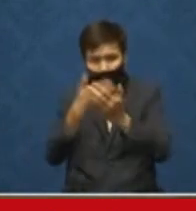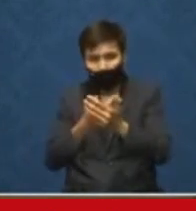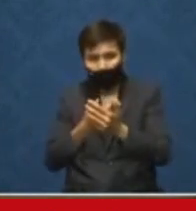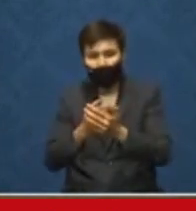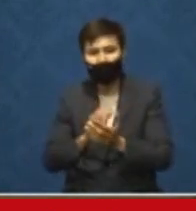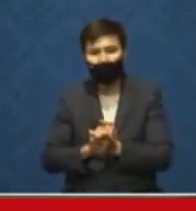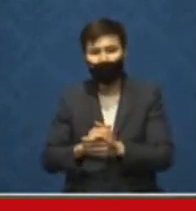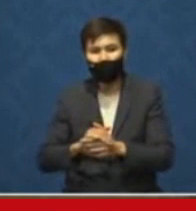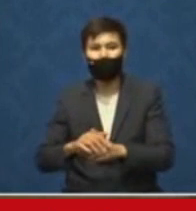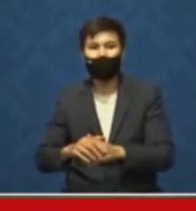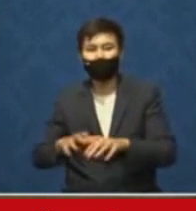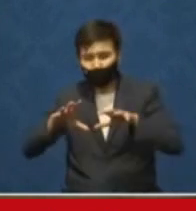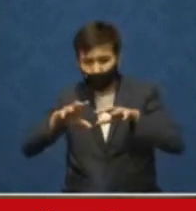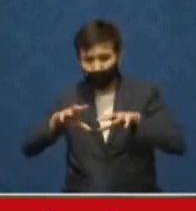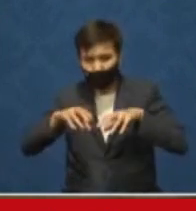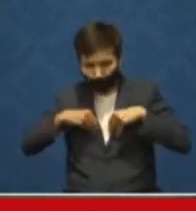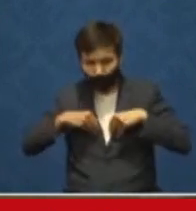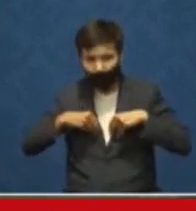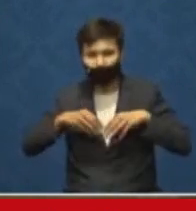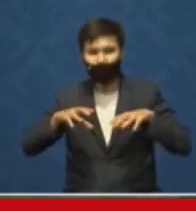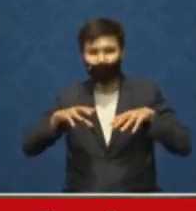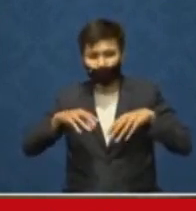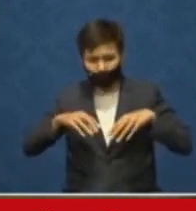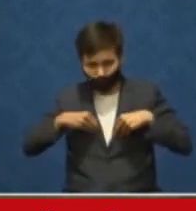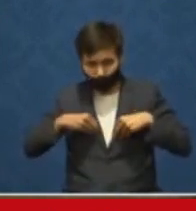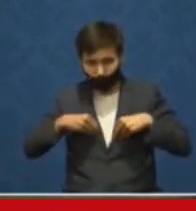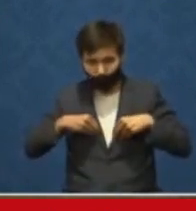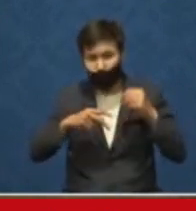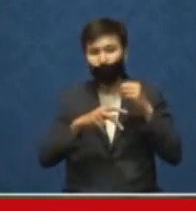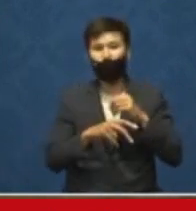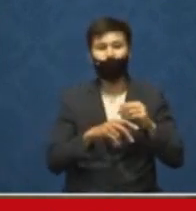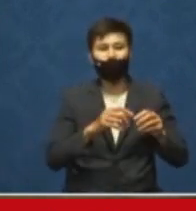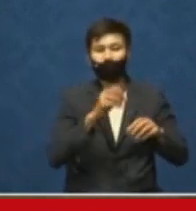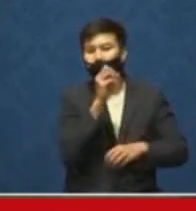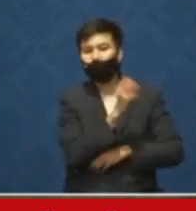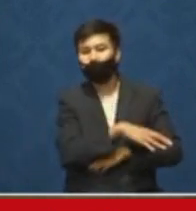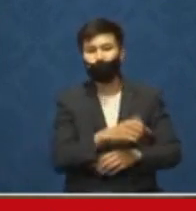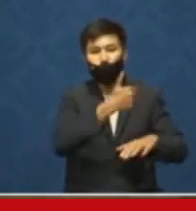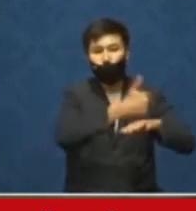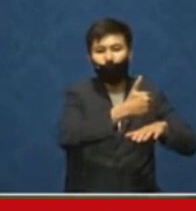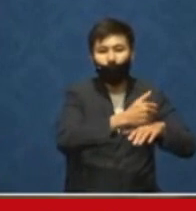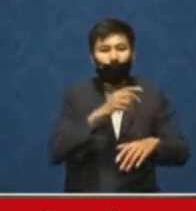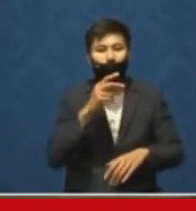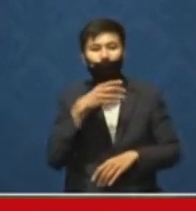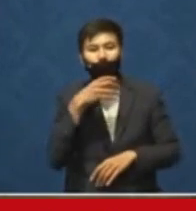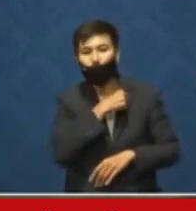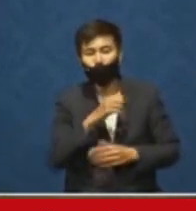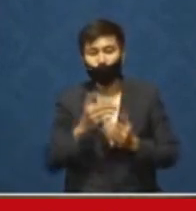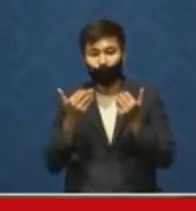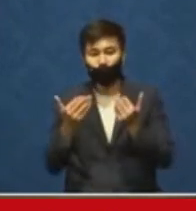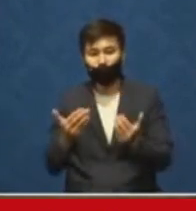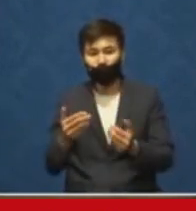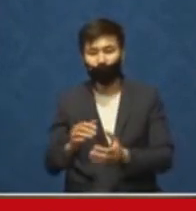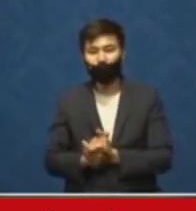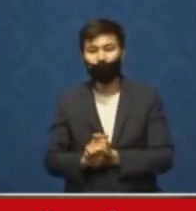เป็นคนใกล้ชิดนายกเธอเป็นคนที่ปลวกป้องนายกทุกอย่างยอมเนรคุณในเก่าป้อง